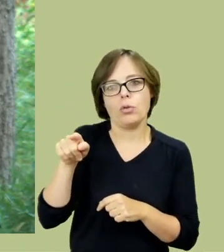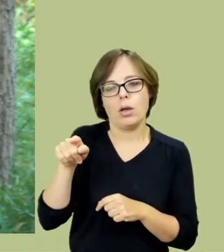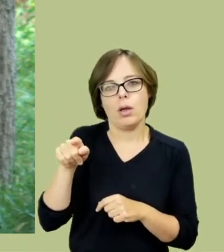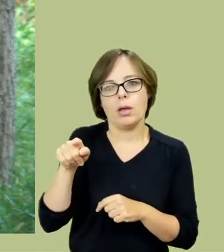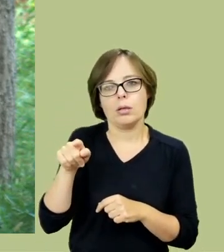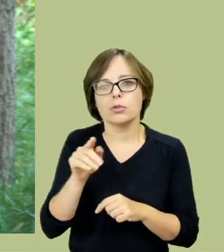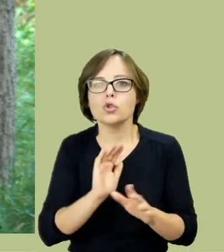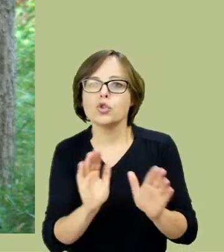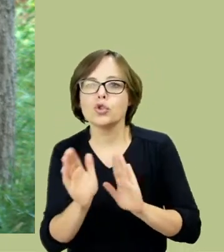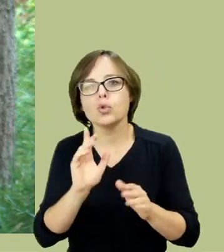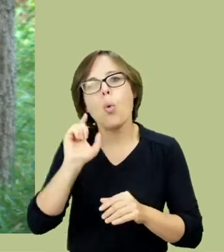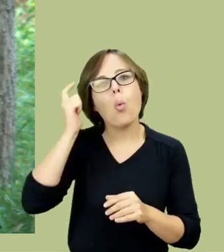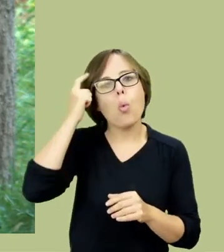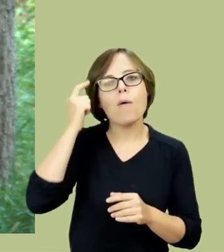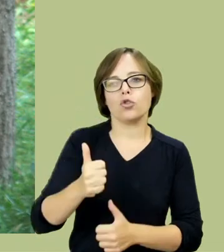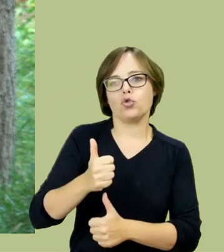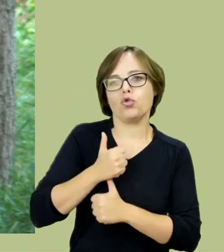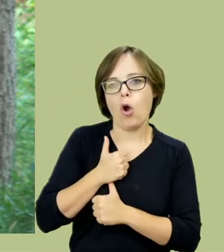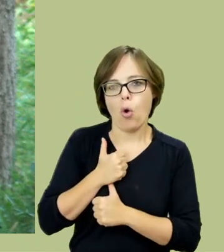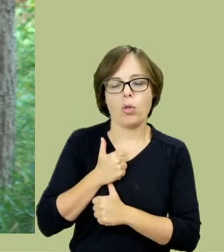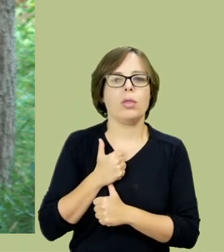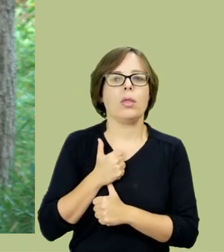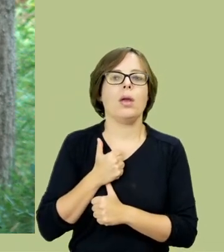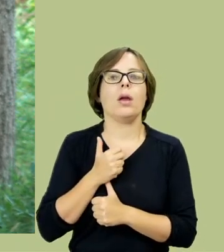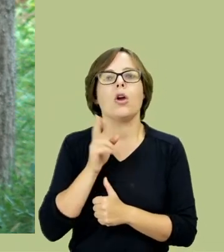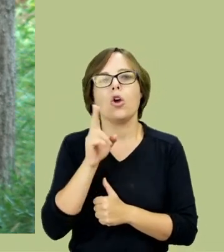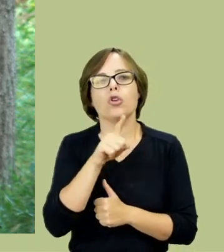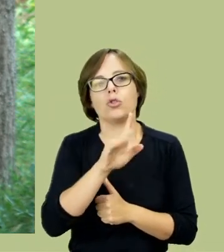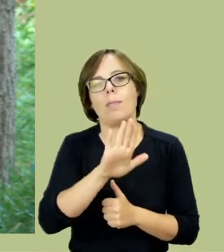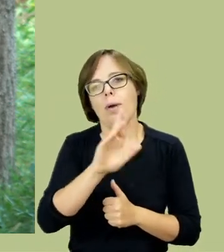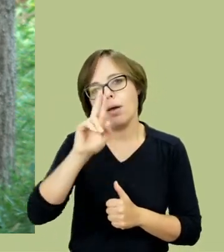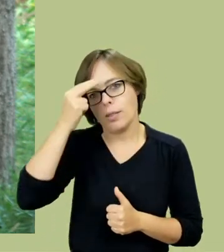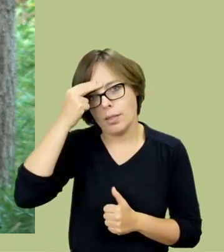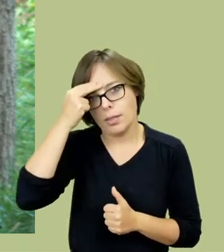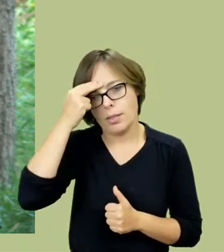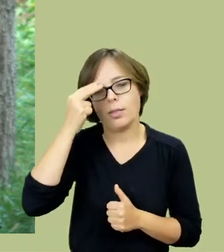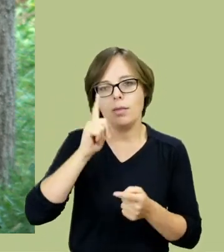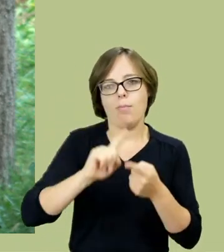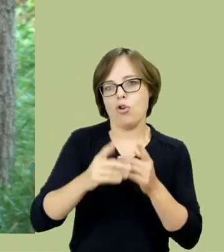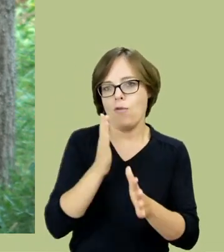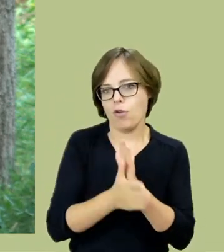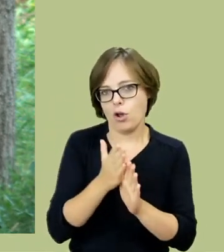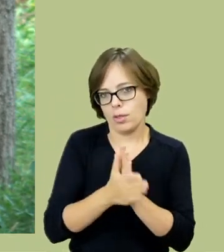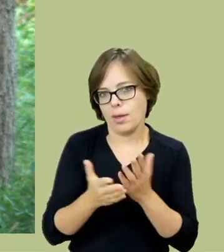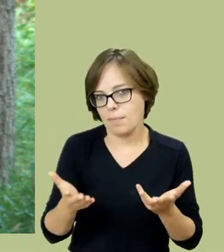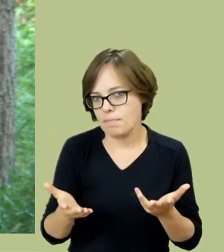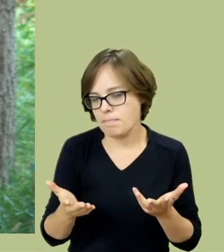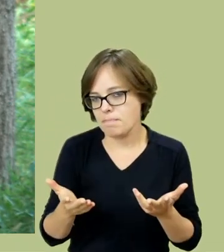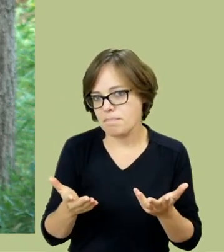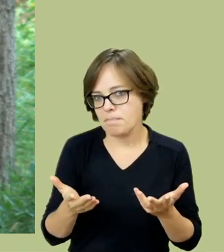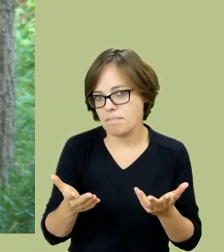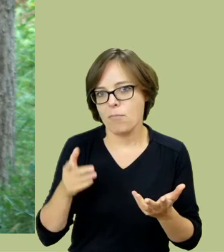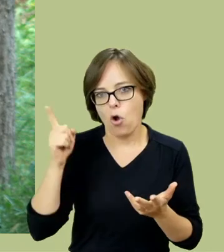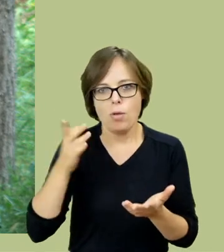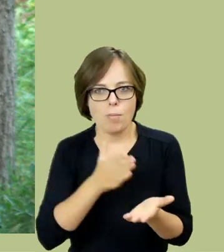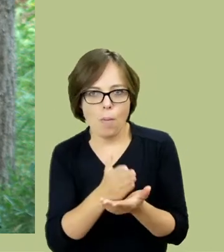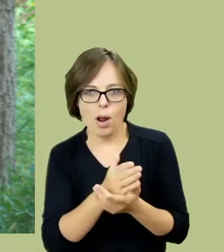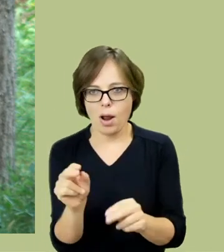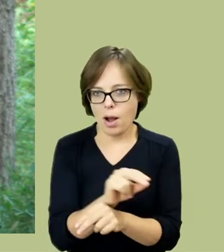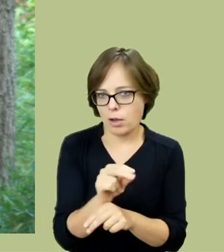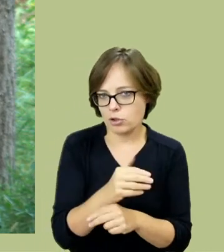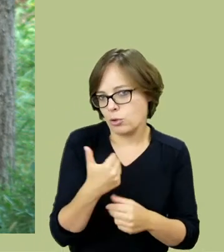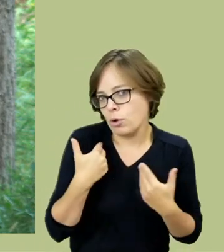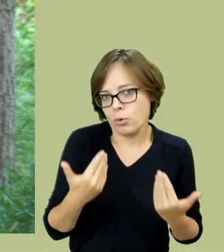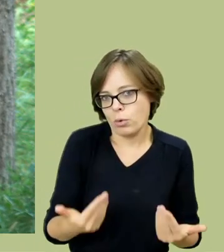głównie żołnierzami cierpiącymi na urazy powojenne. Tak więc w